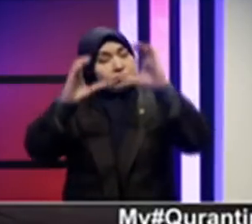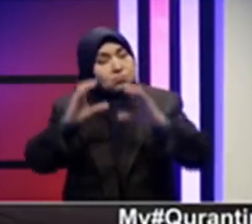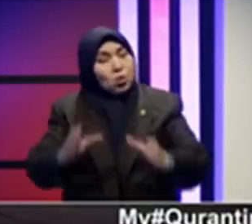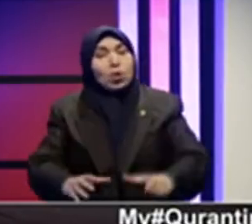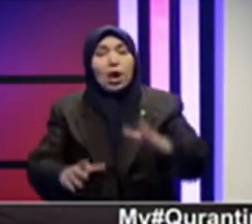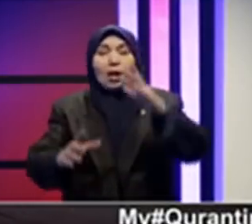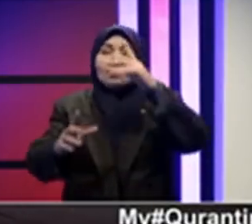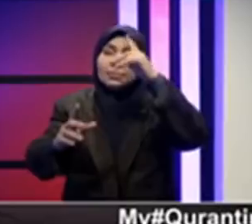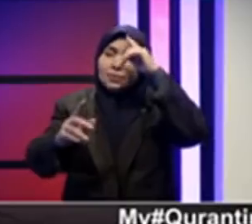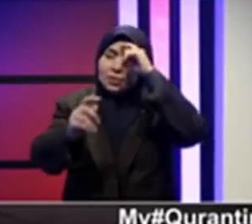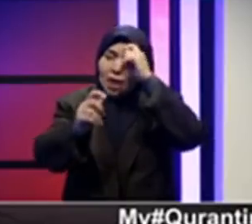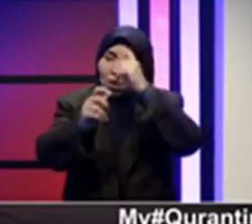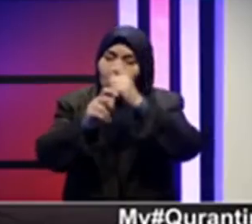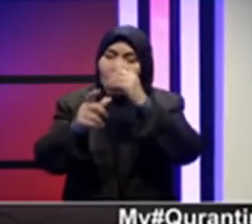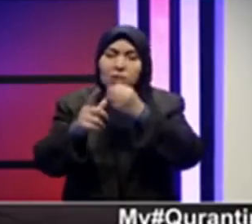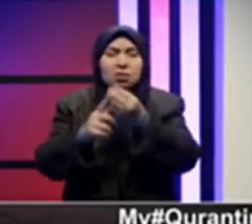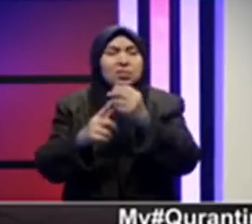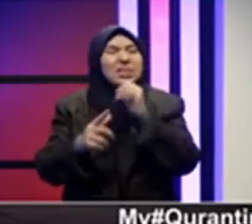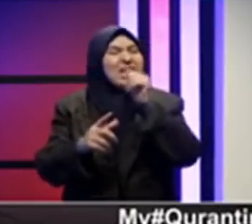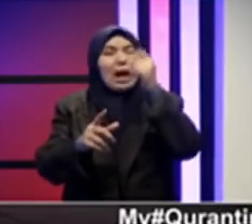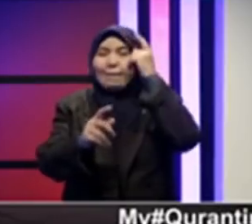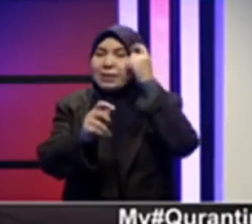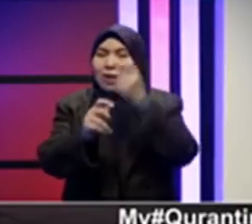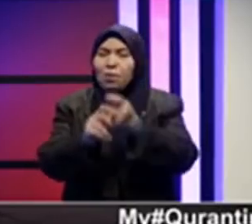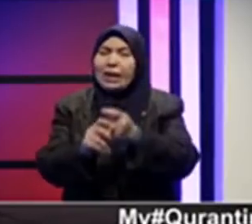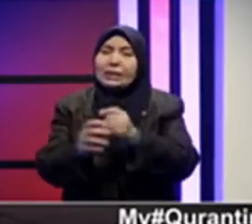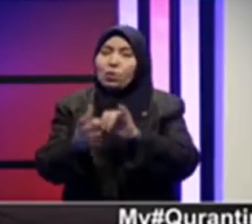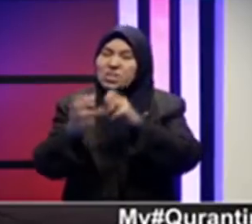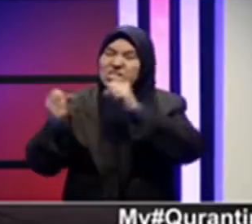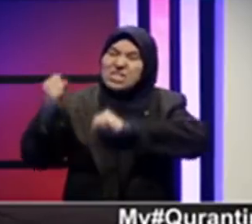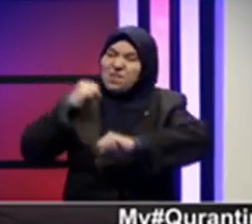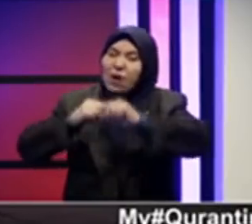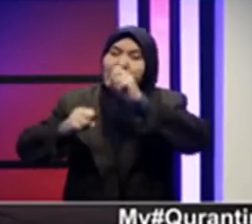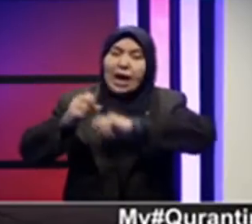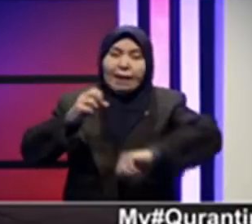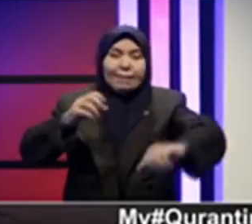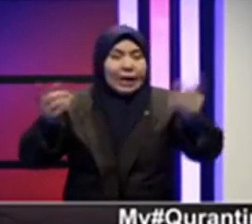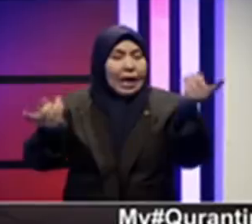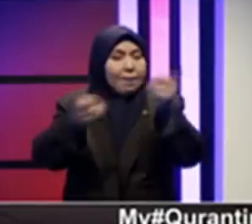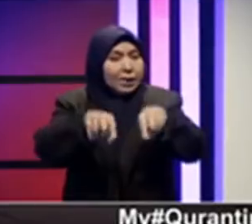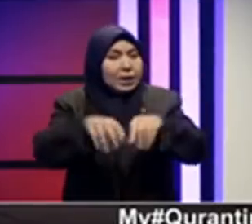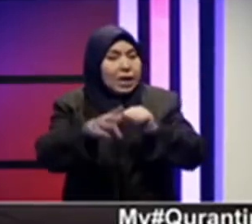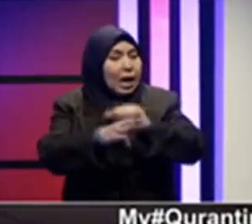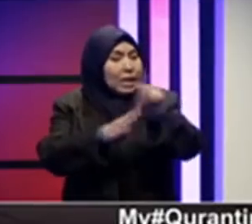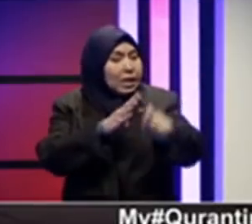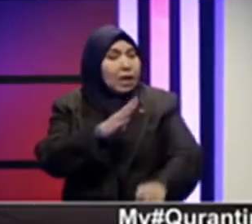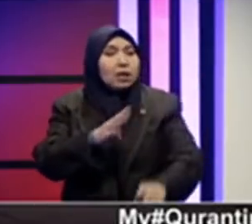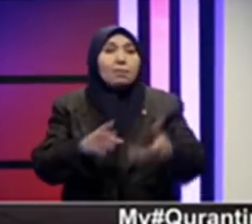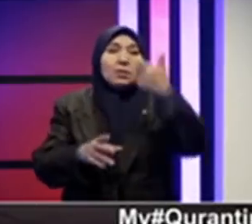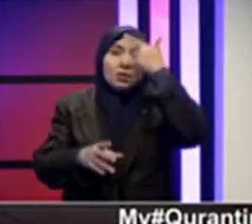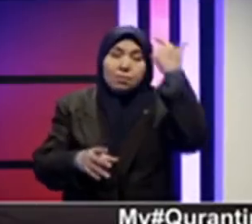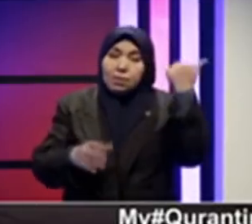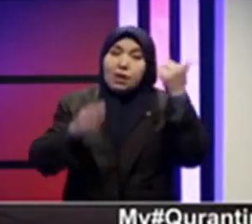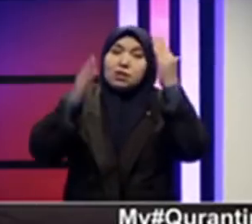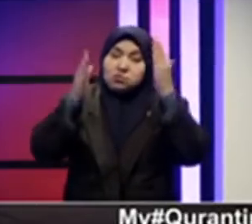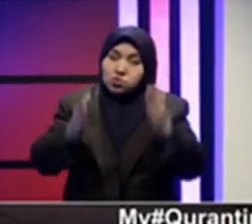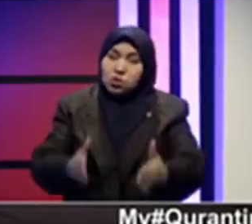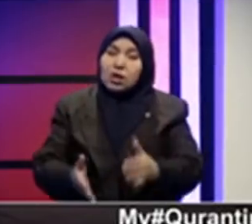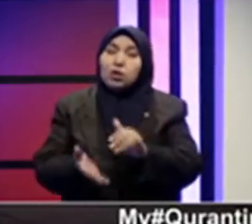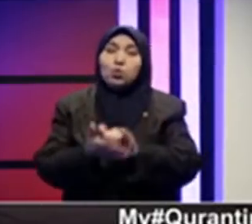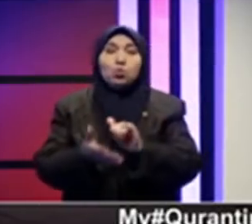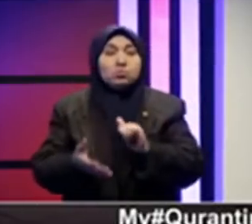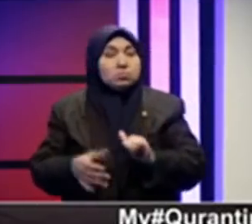tidak bertakwa, sehinggakan antara sifat yang berlaku di akhirat nanti yang menyebabkan seseorang itu masih